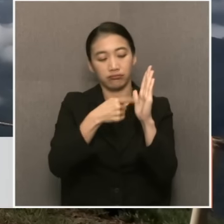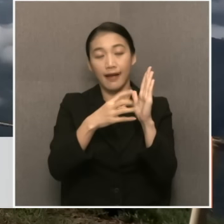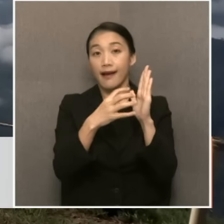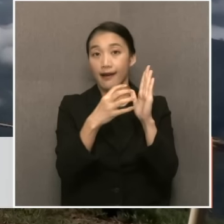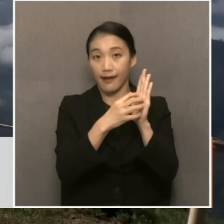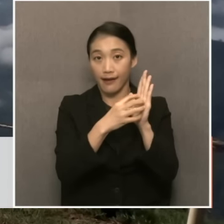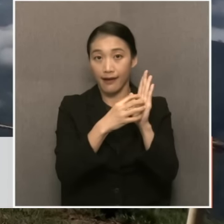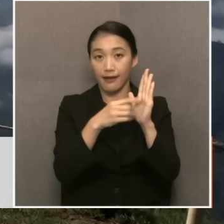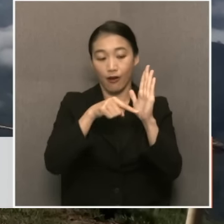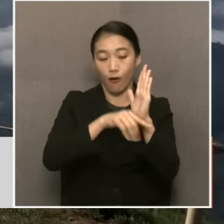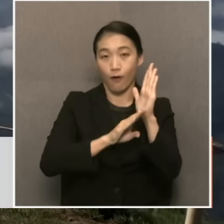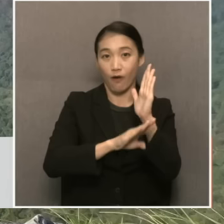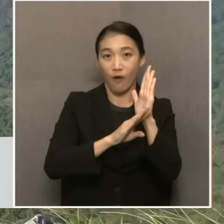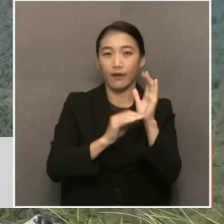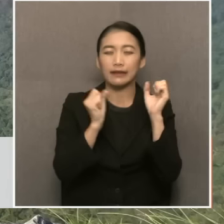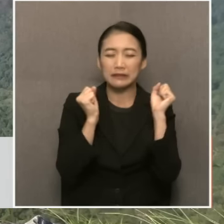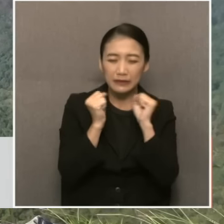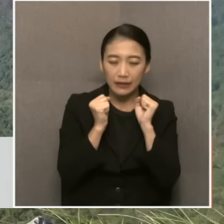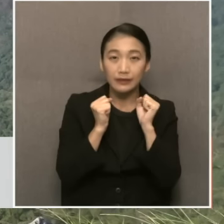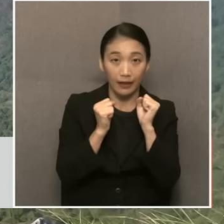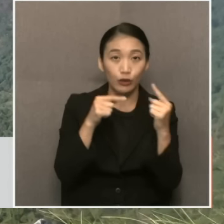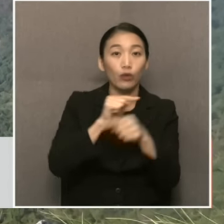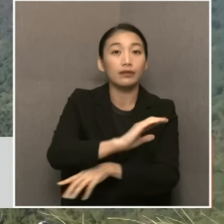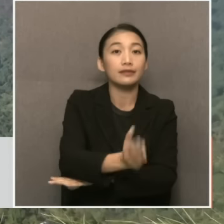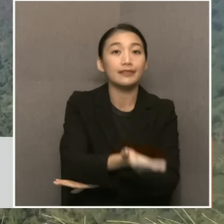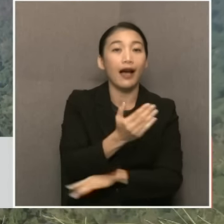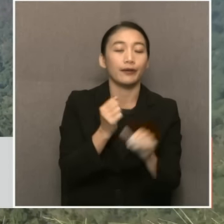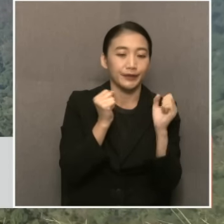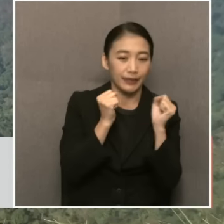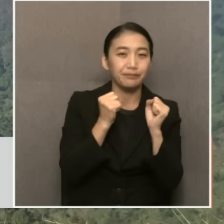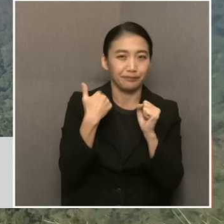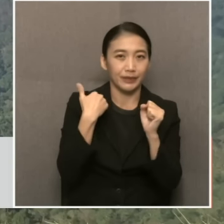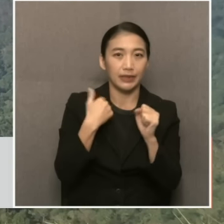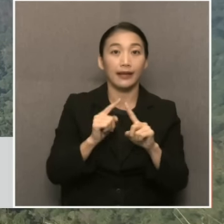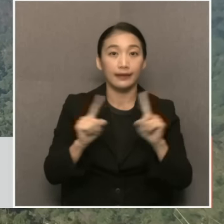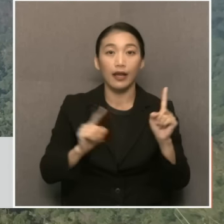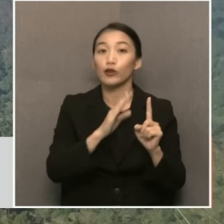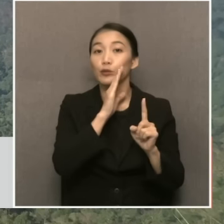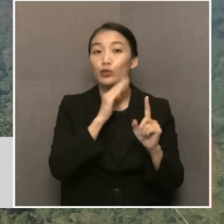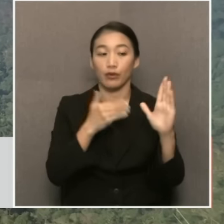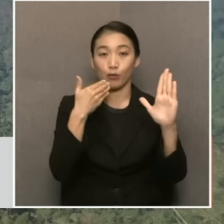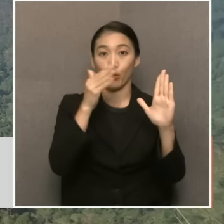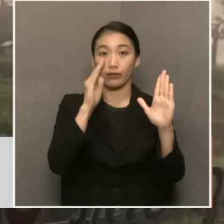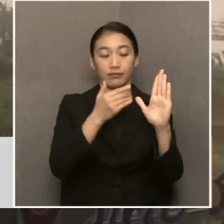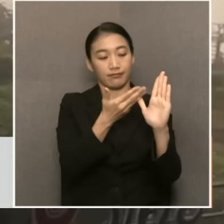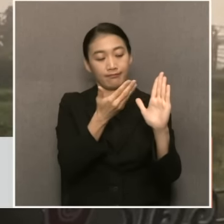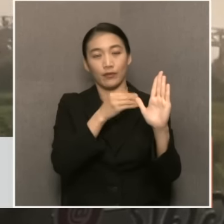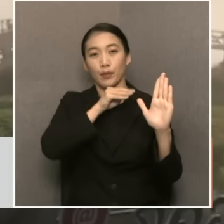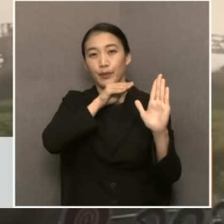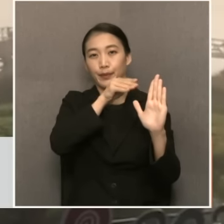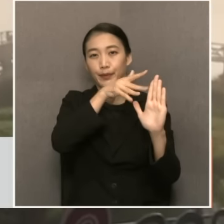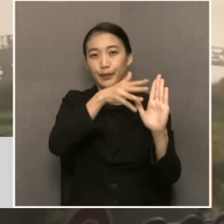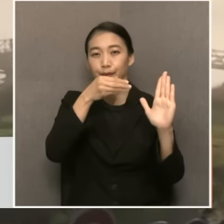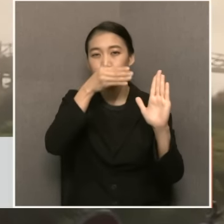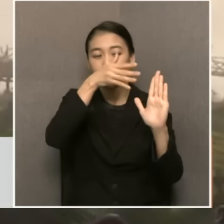กมีอากาศเย็นกับมีหมอกในตอนเช้าในขณะที่ลมฝ่ายตะวันตกในระดับบนพัดปกคลุมภาคเหนือตอนบนท